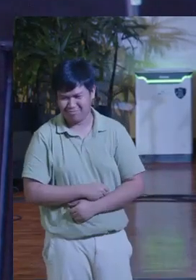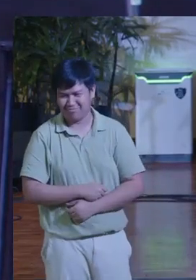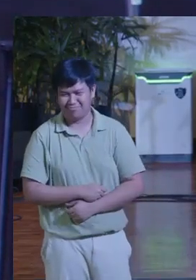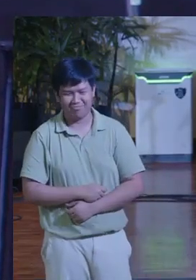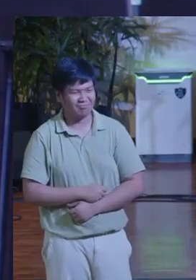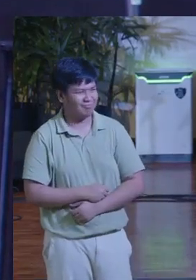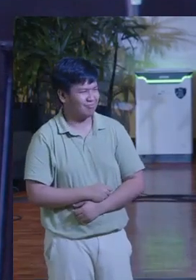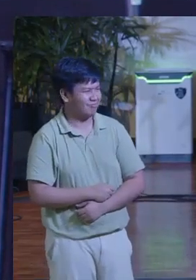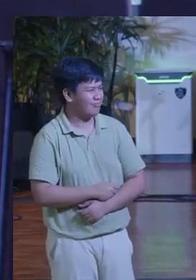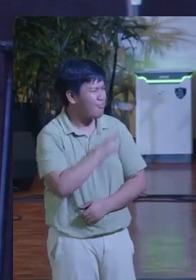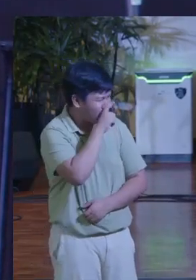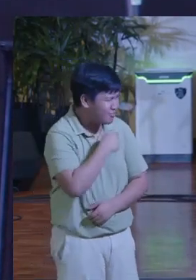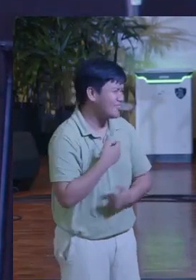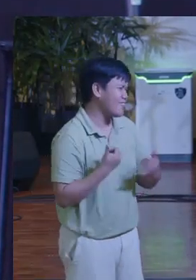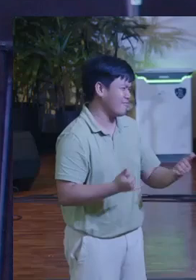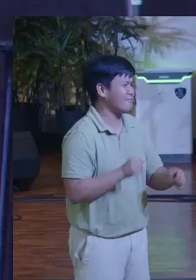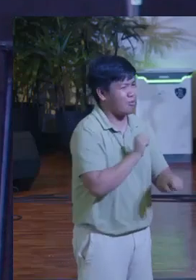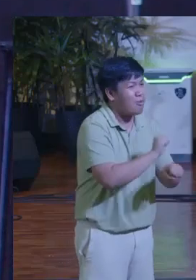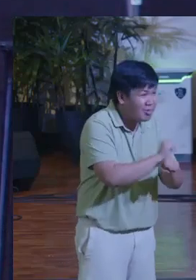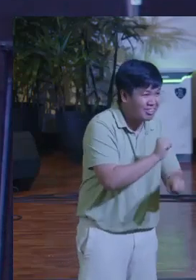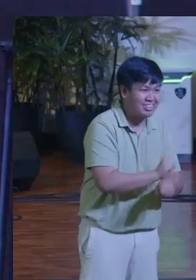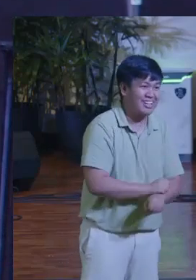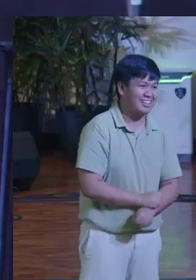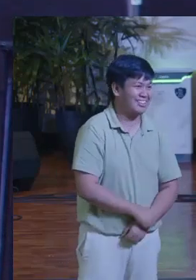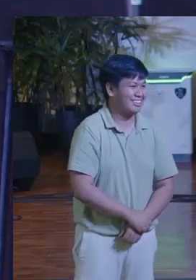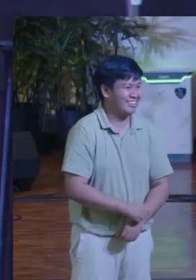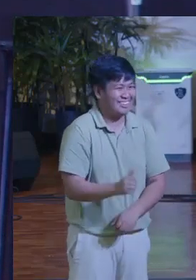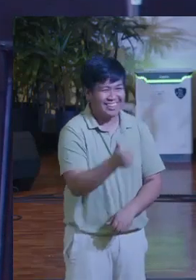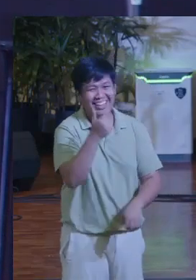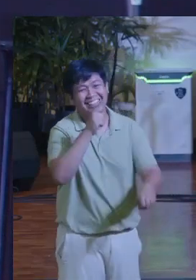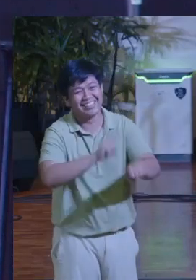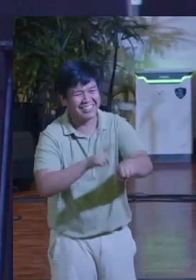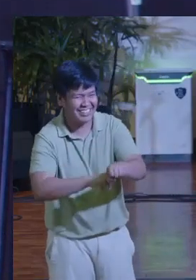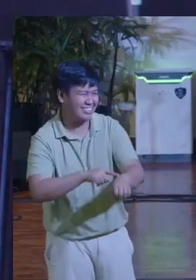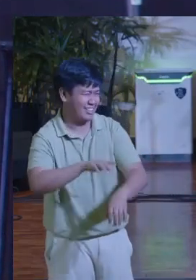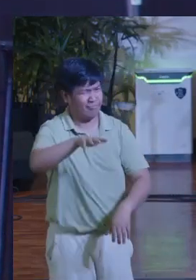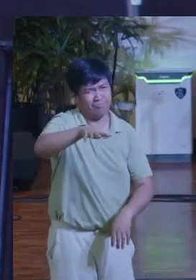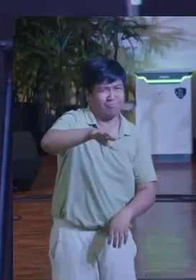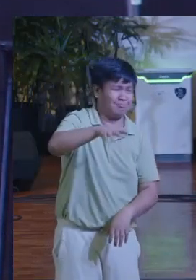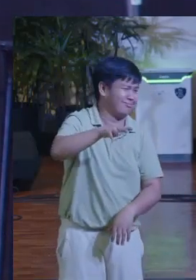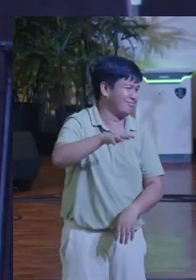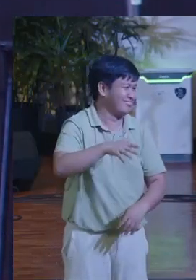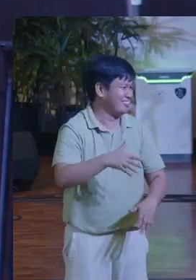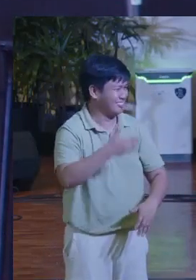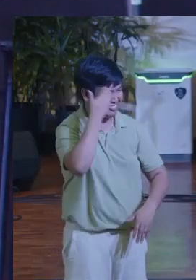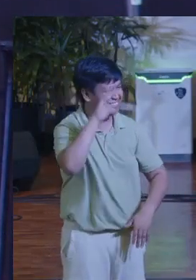kanilang pag-iisip, minsan parang hindi. No?